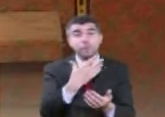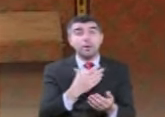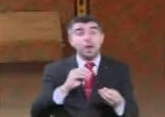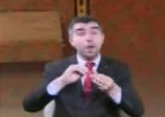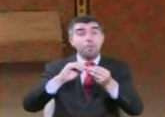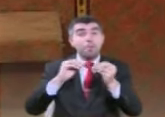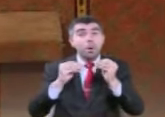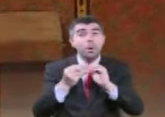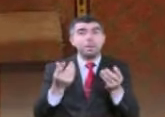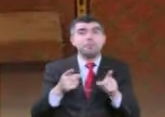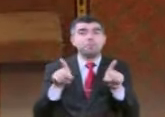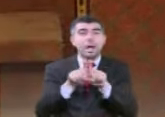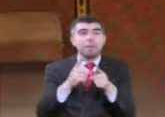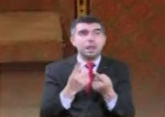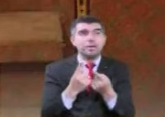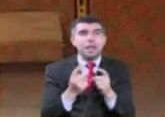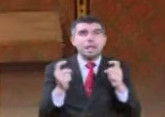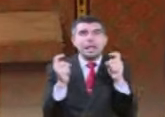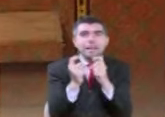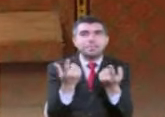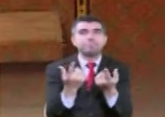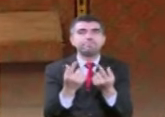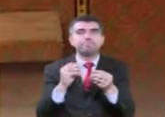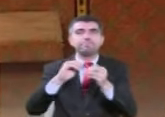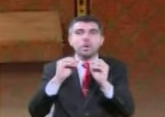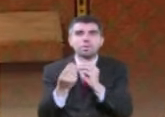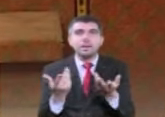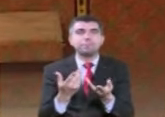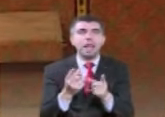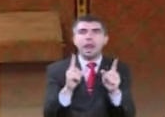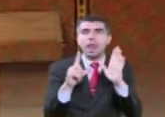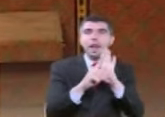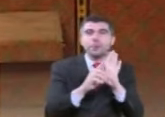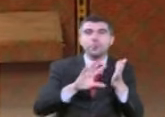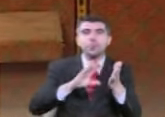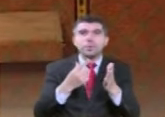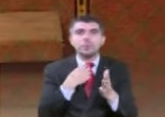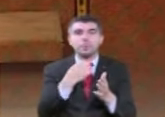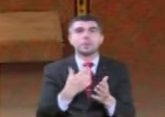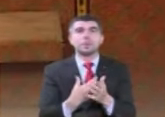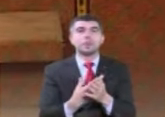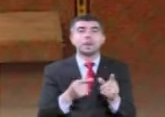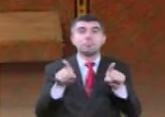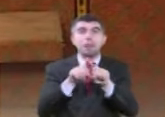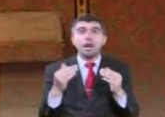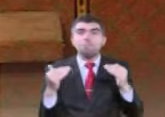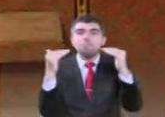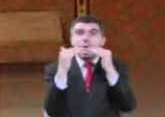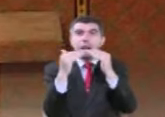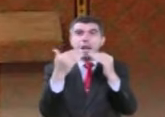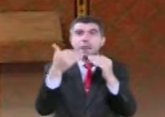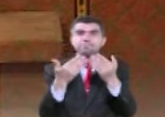الطبيعة النزاعية التي يتعلق بها حق الغير، والتي تتطلب إعمال مبادئ المساواة والحضورية